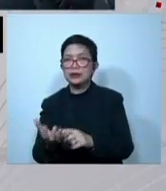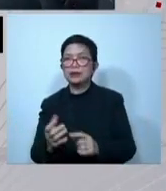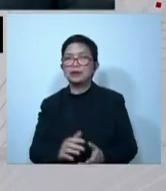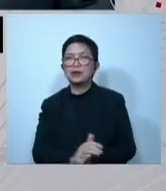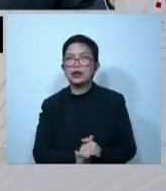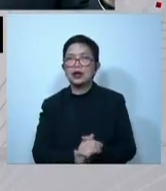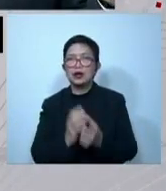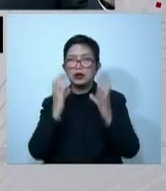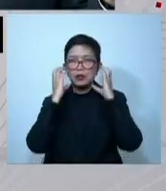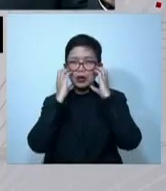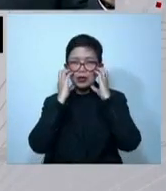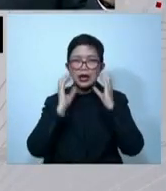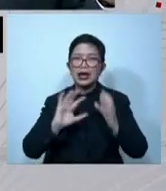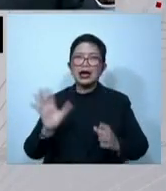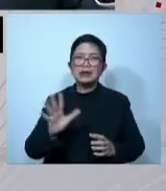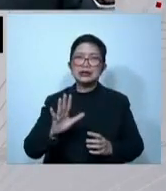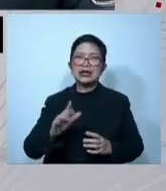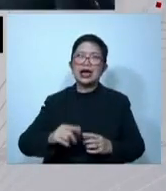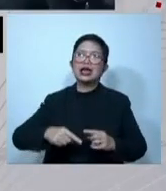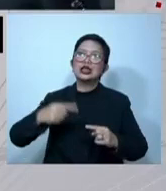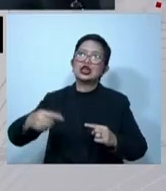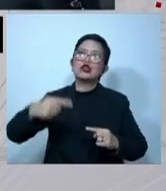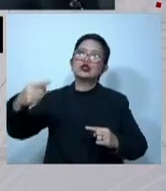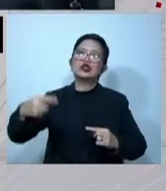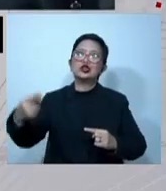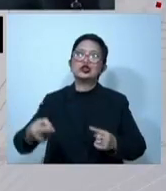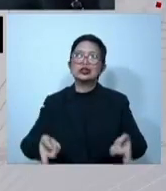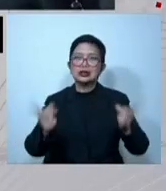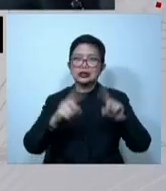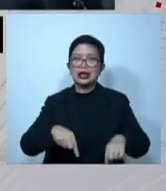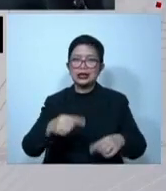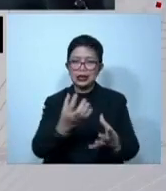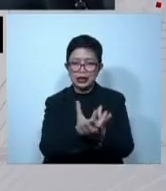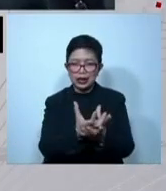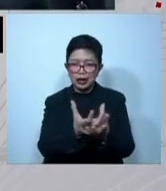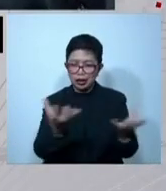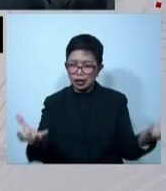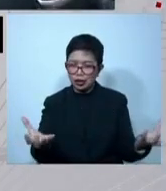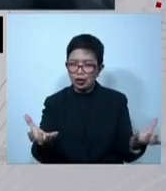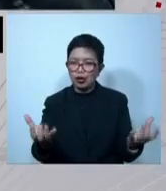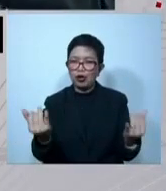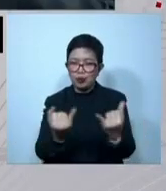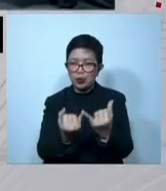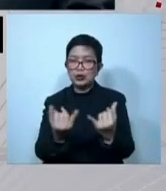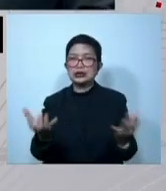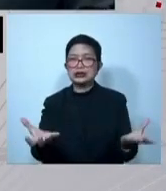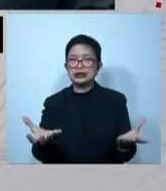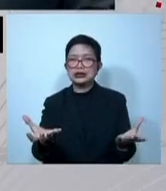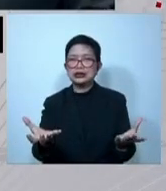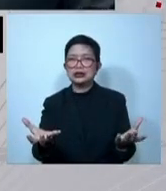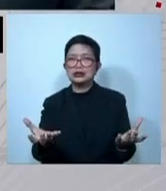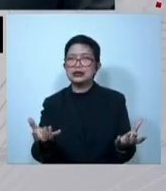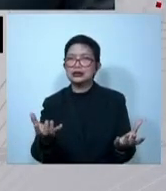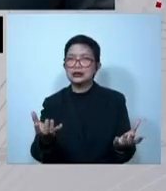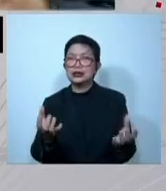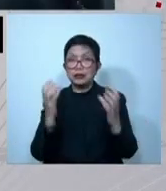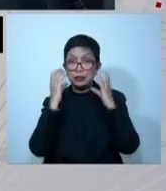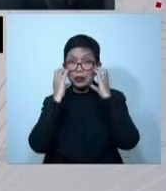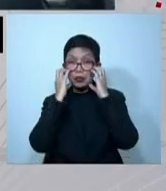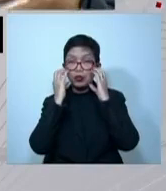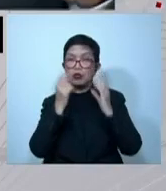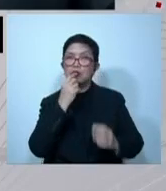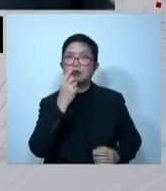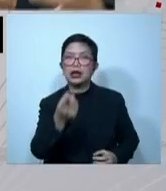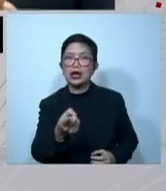Memang perlu juga menjadi catatan ya, mungkin bagi Mbak Betty dan kawan-kawan, agar bagaimana membuat prosesnya agak bisa lebih jauh lebih lentur begitu ya,